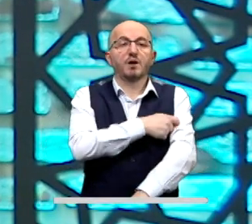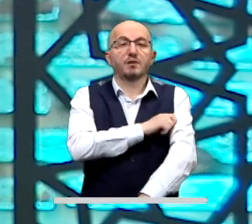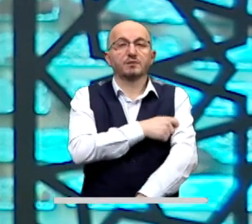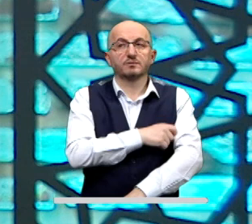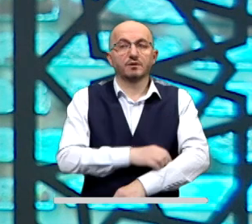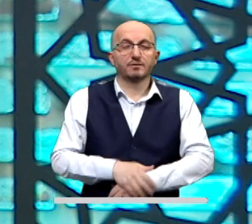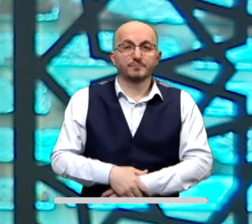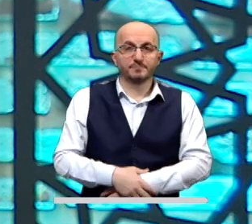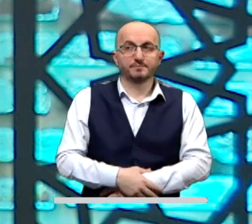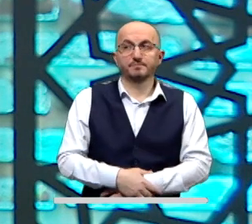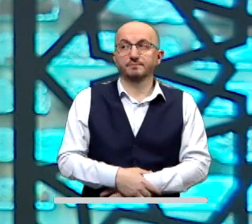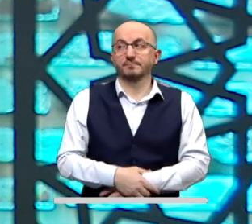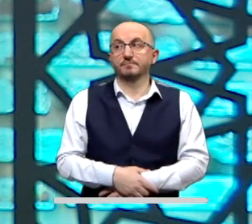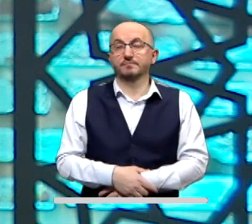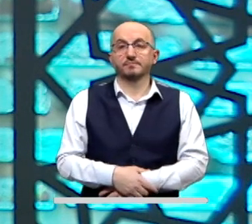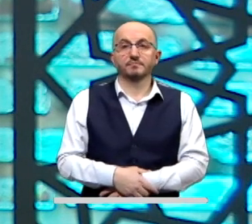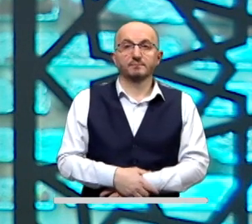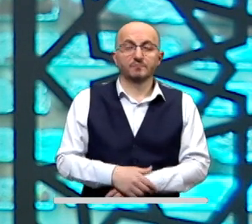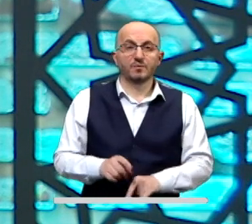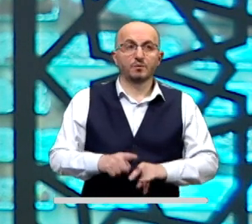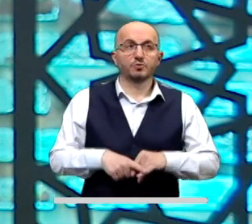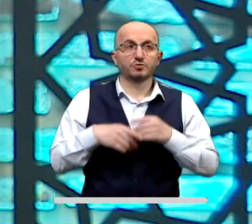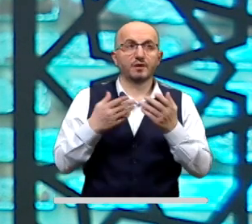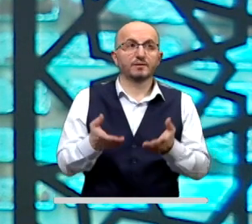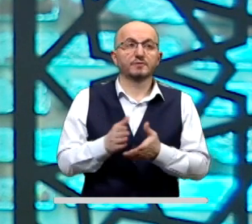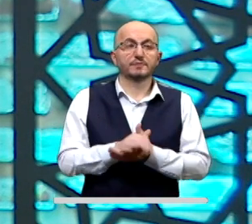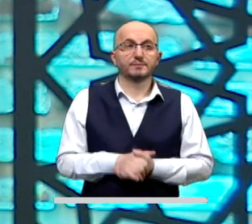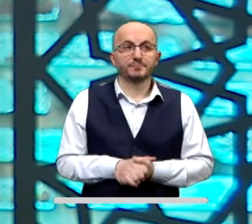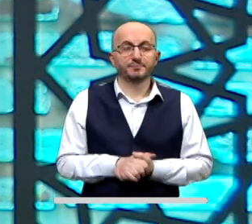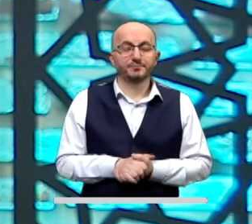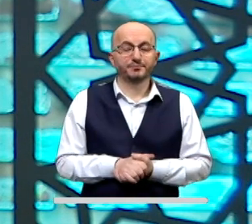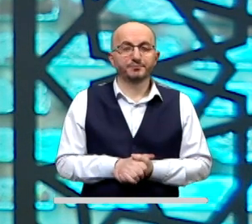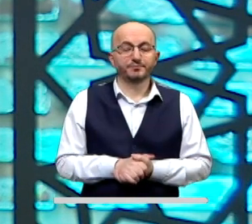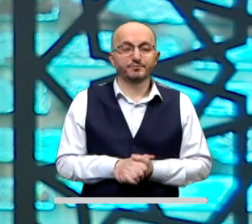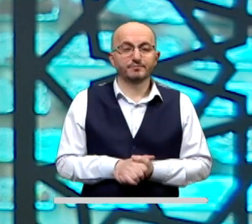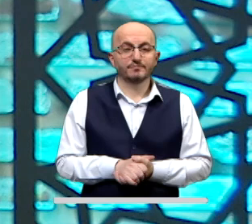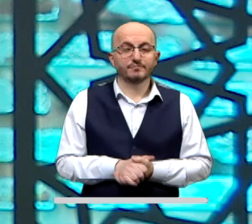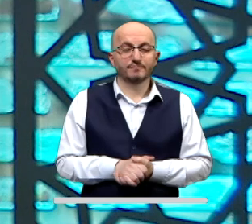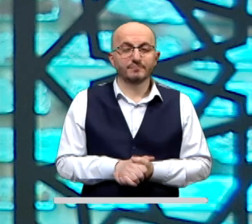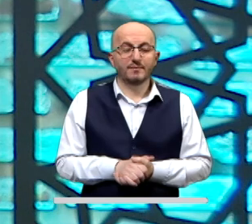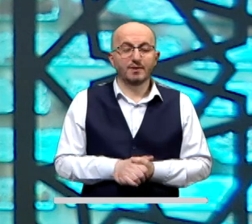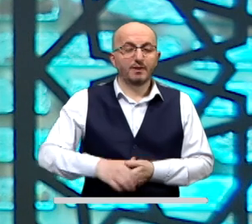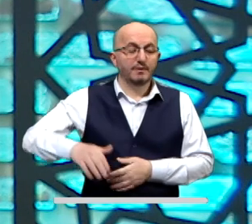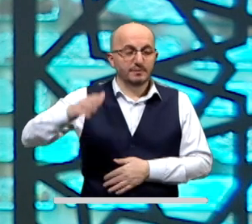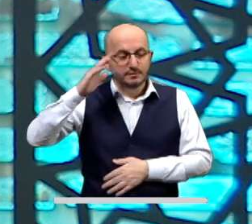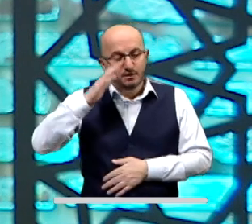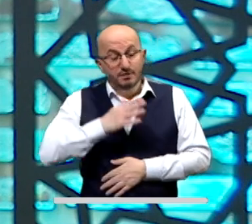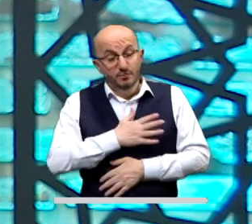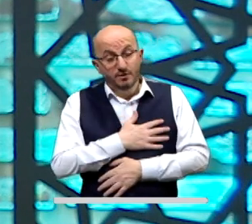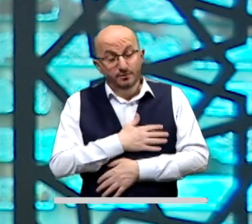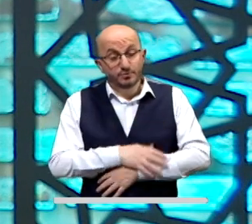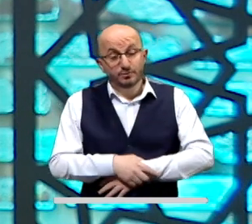Mürsel Bey telefon hakkımızdaymış hoş geldiniz efendim Hoş geldin hocam selamünaleyküm Ve